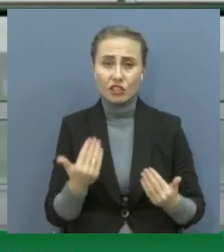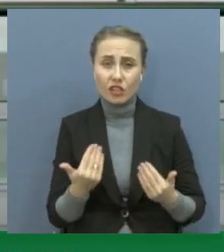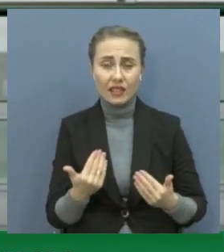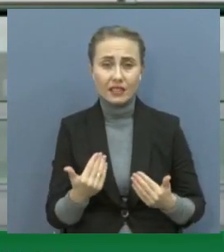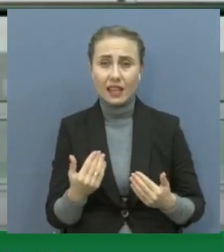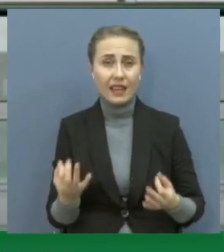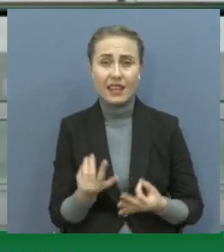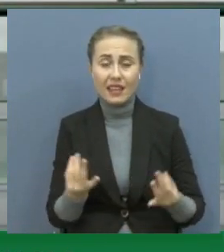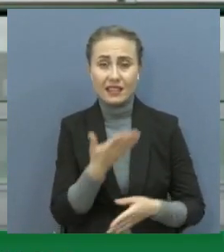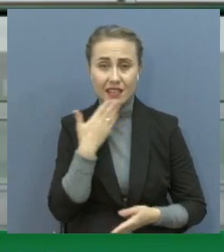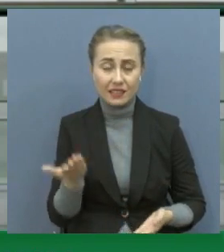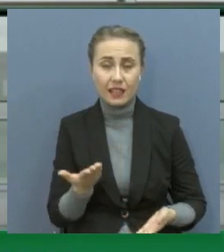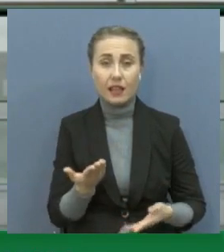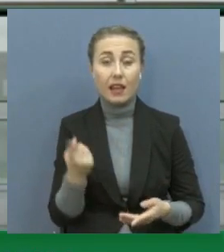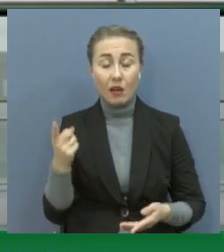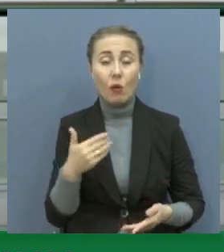уйти в ту